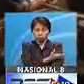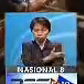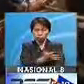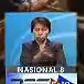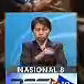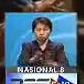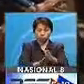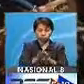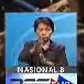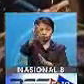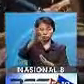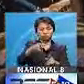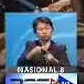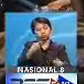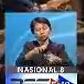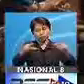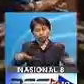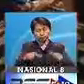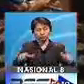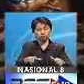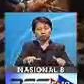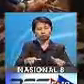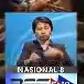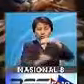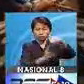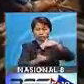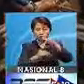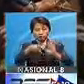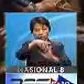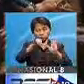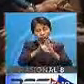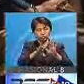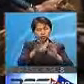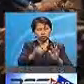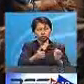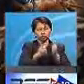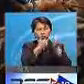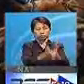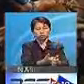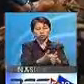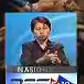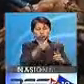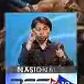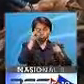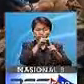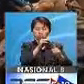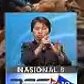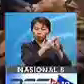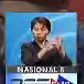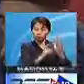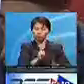dan pembangunan dari segi pelaksanaan dasar-dasar polisi yang memenuhi aspirasi dan matlamat syariah ataupun